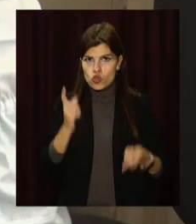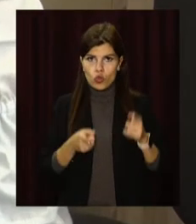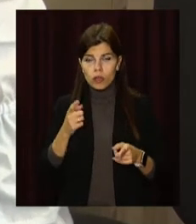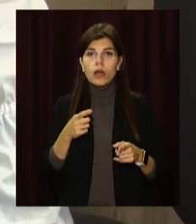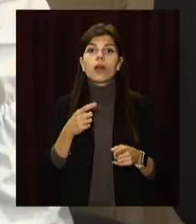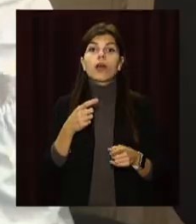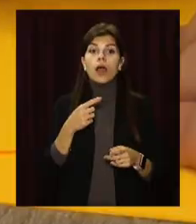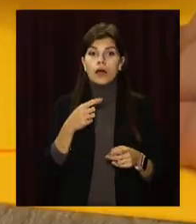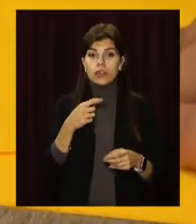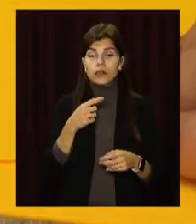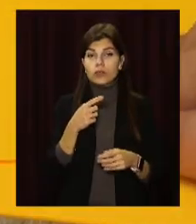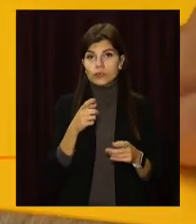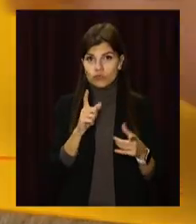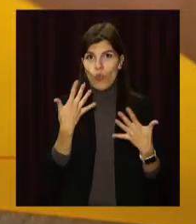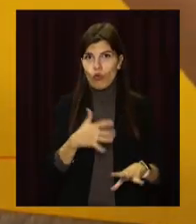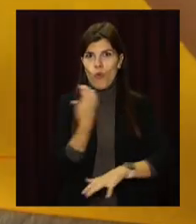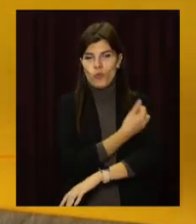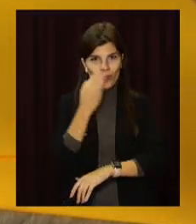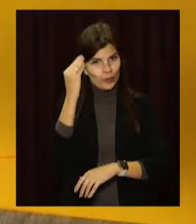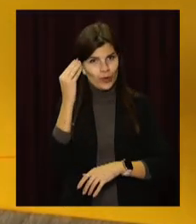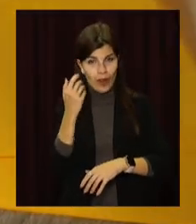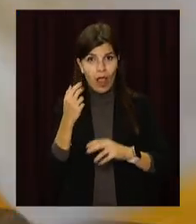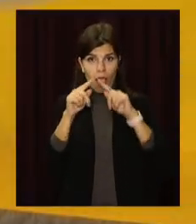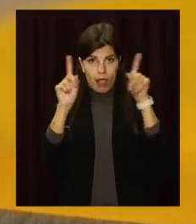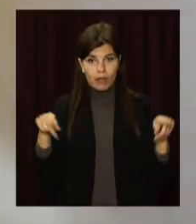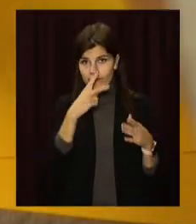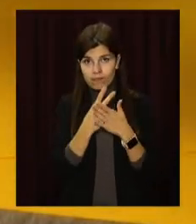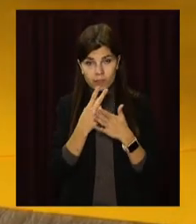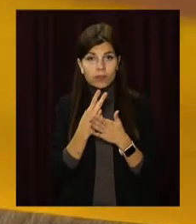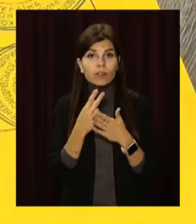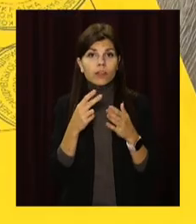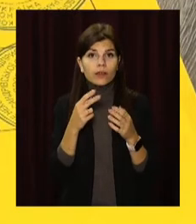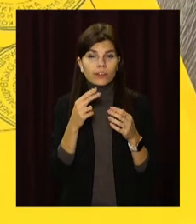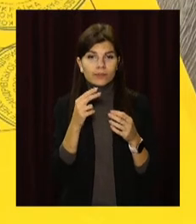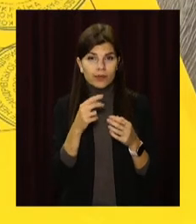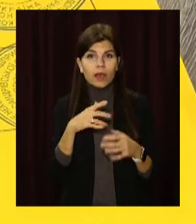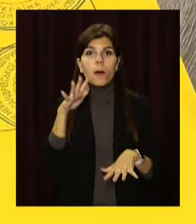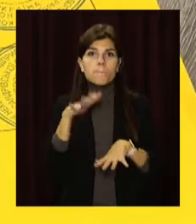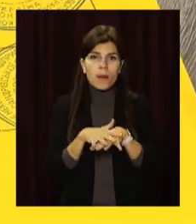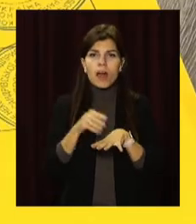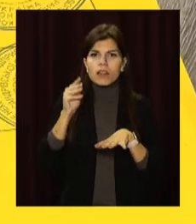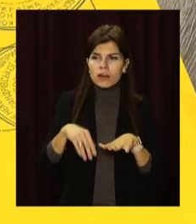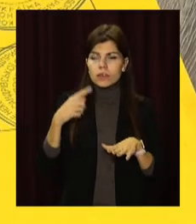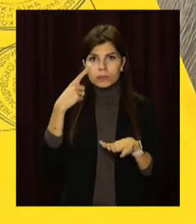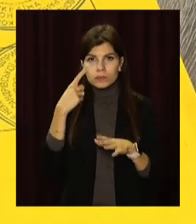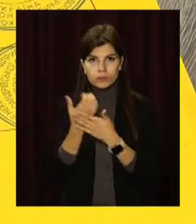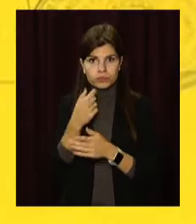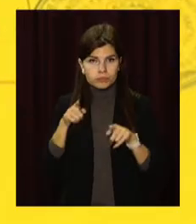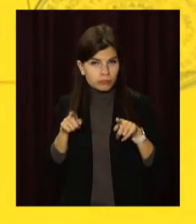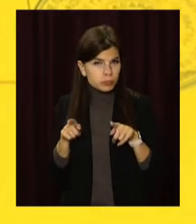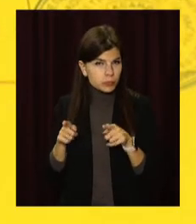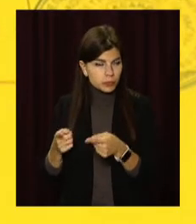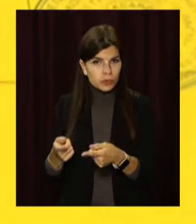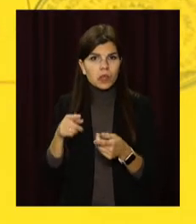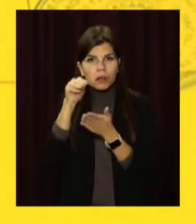проживанням правопорушників поліціянти провели обшуки та вилучили мобільні телефони, банківські картки, зразки сертифікатів про щеплення та